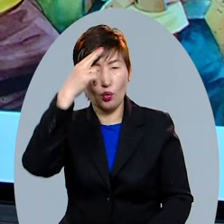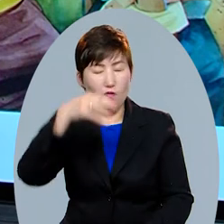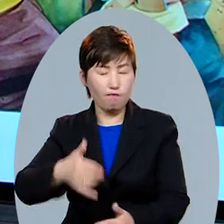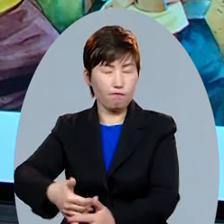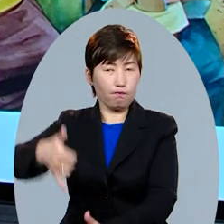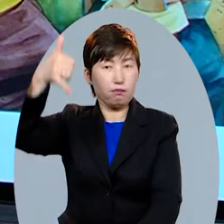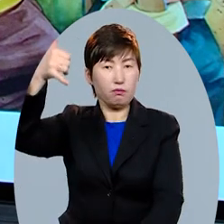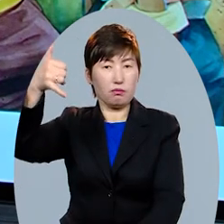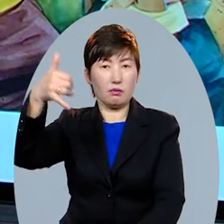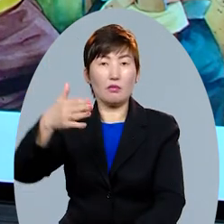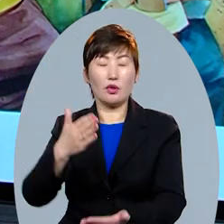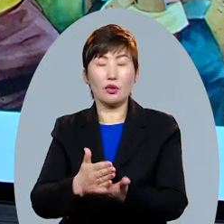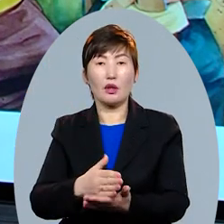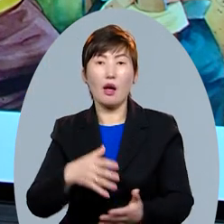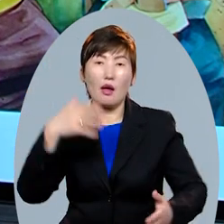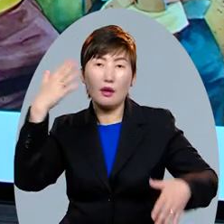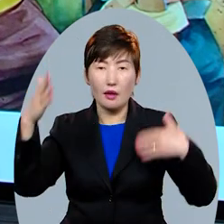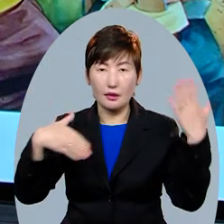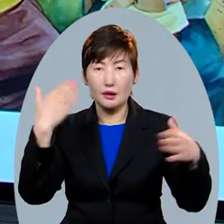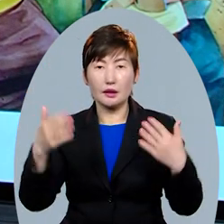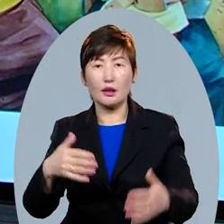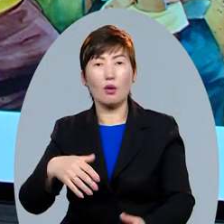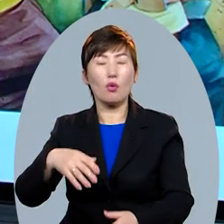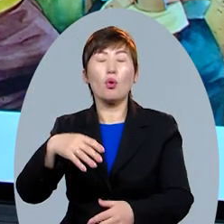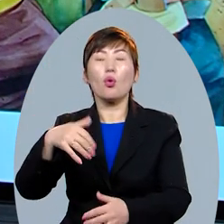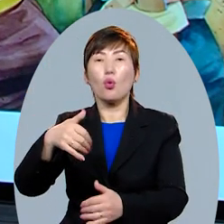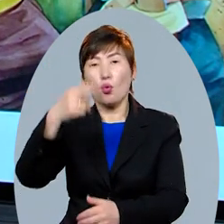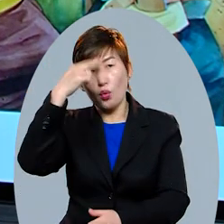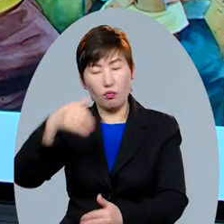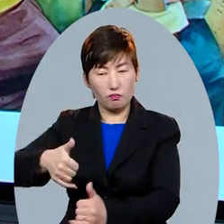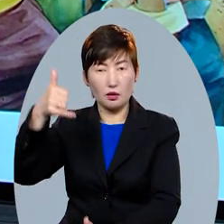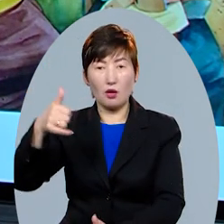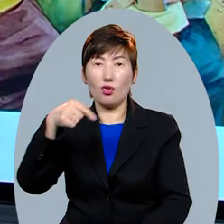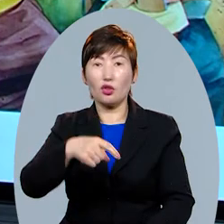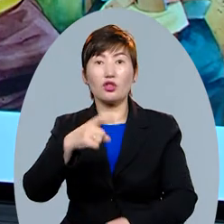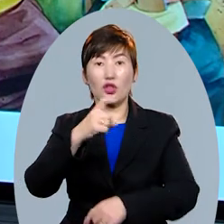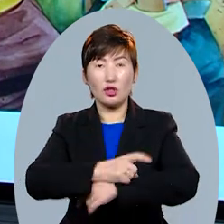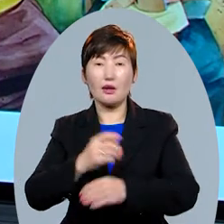өсдөг, эрдэм ажил жигдрээстэй айлт хүү алд өсдөг. Өнөөдрийн хичээлд